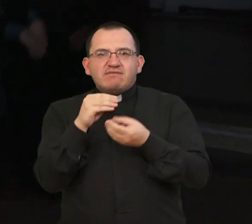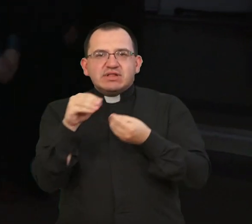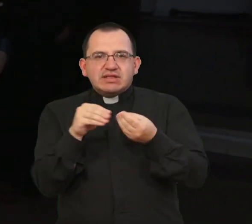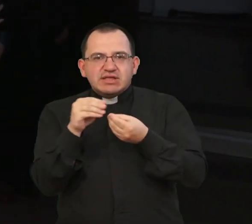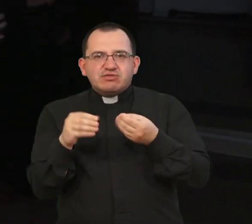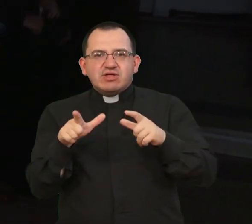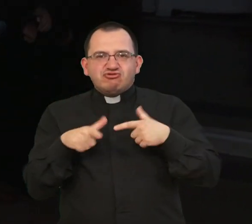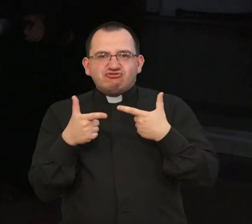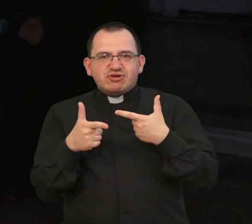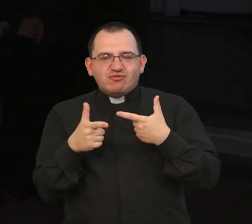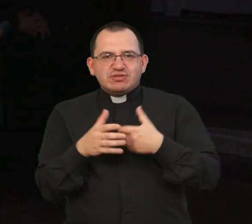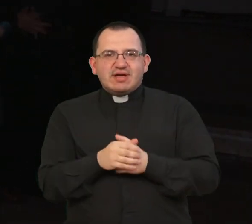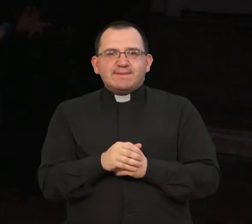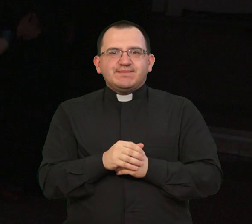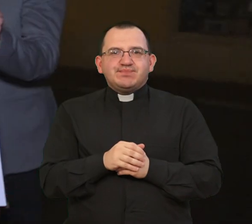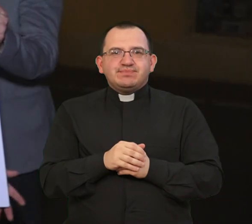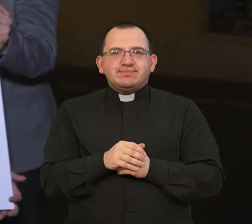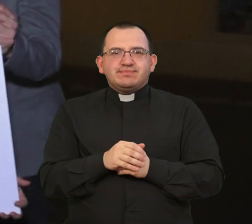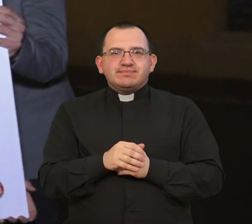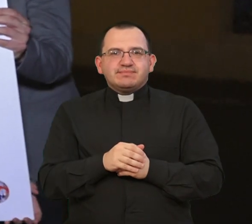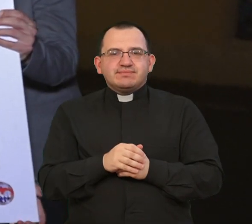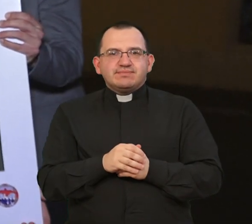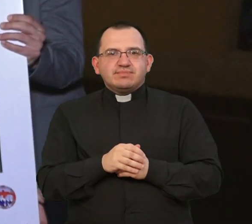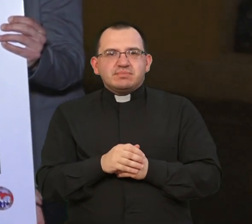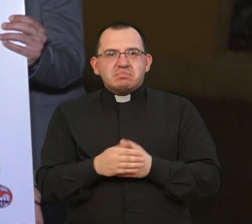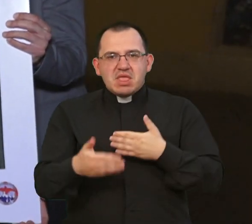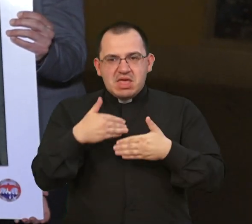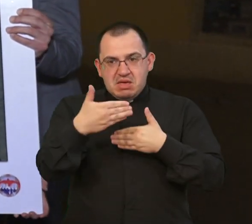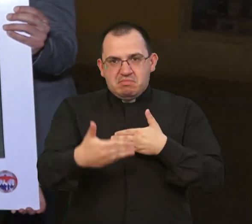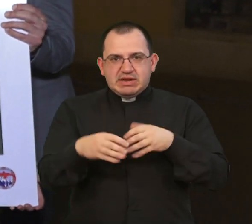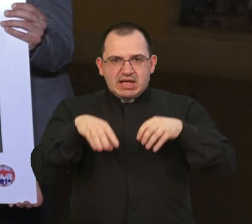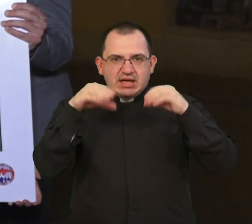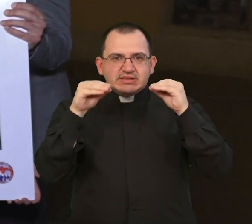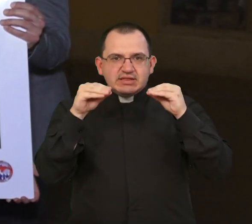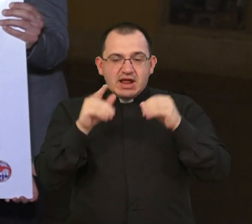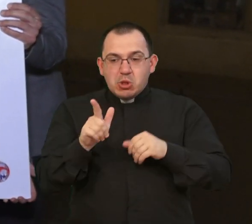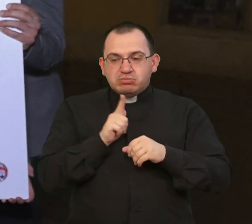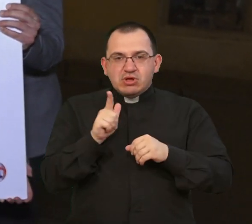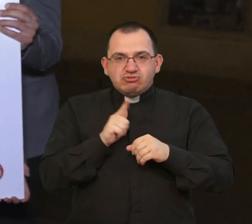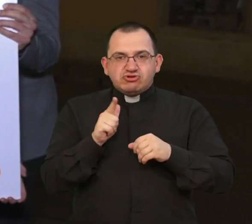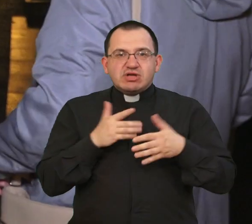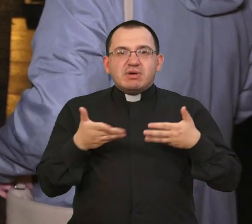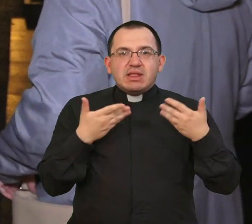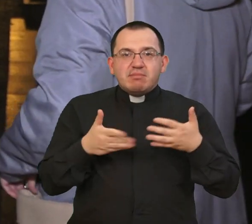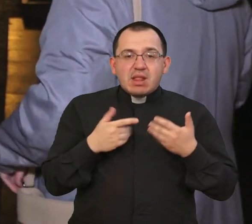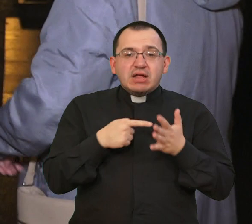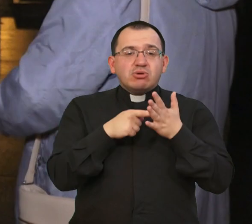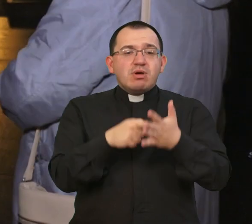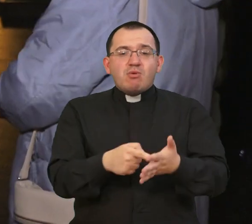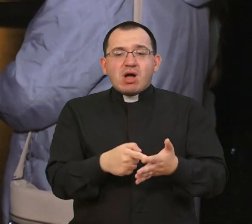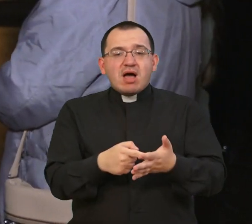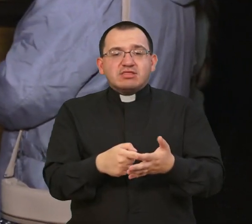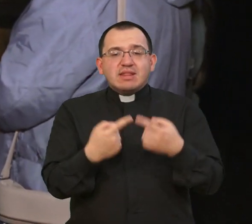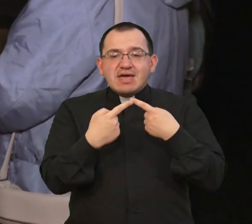31. listopada u večernjim satima. Vjernike su pred katedralom u Varaždinu dočekivali mladi koji su uprizorili